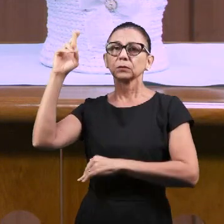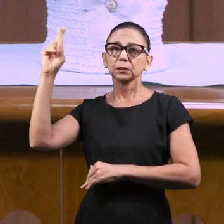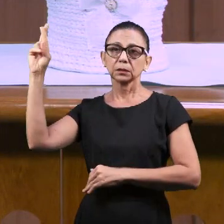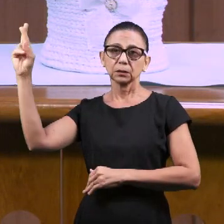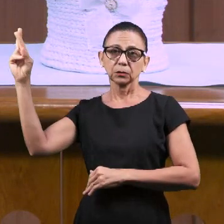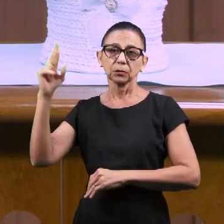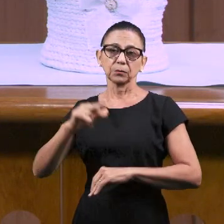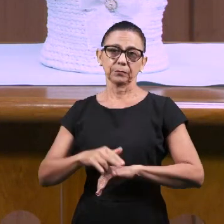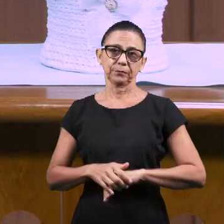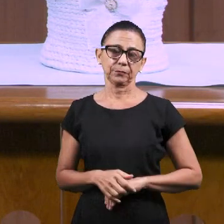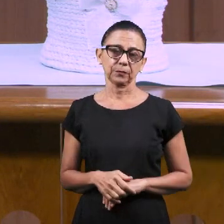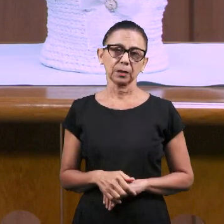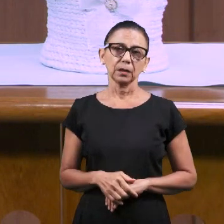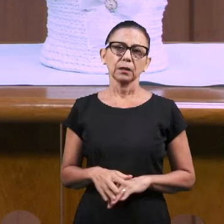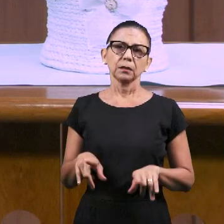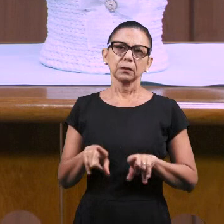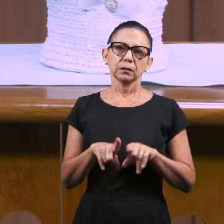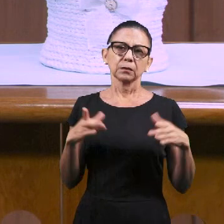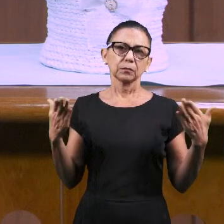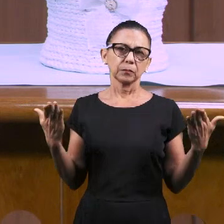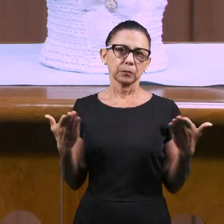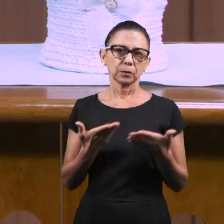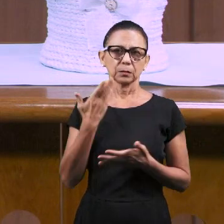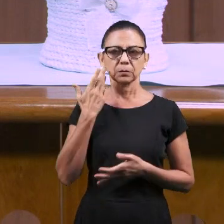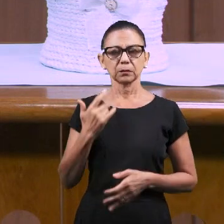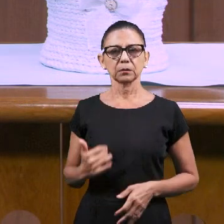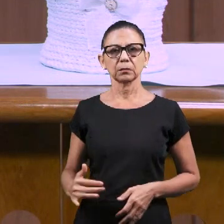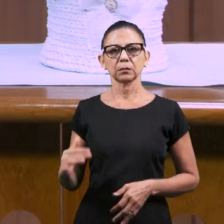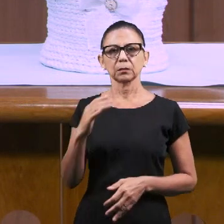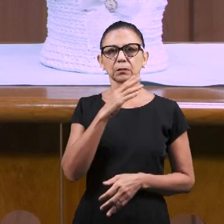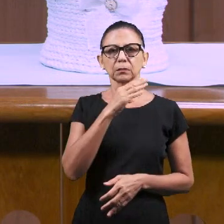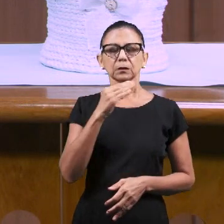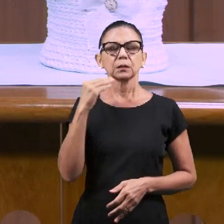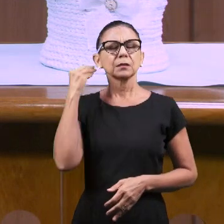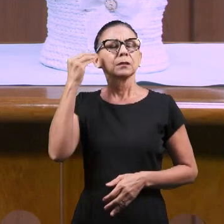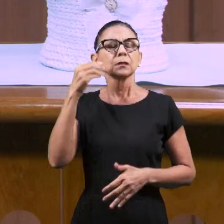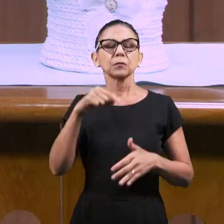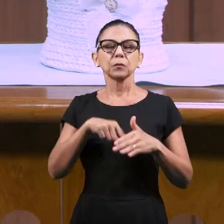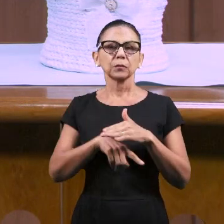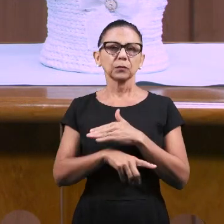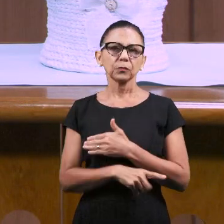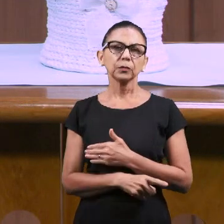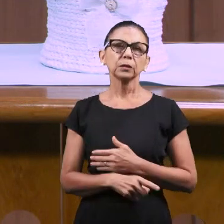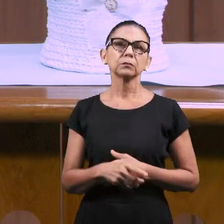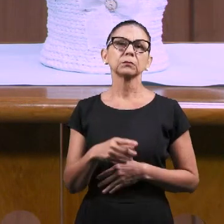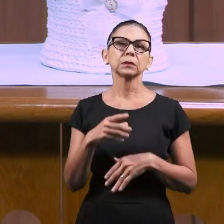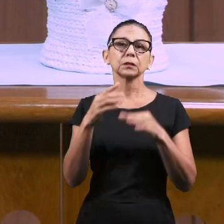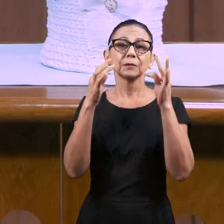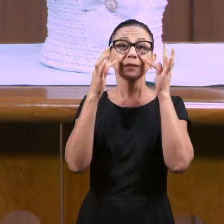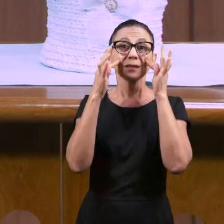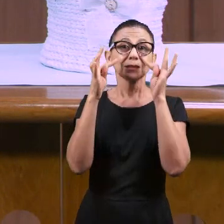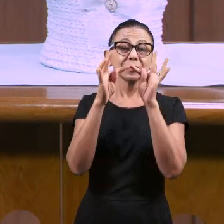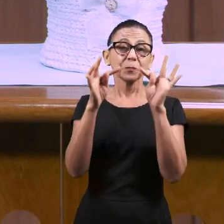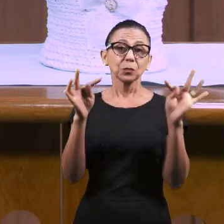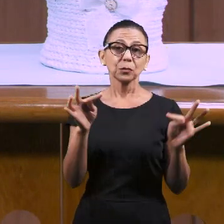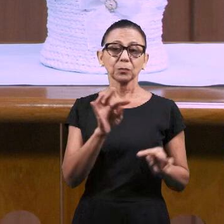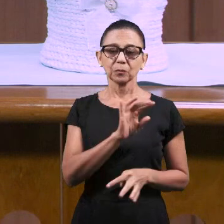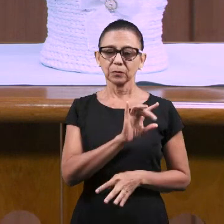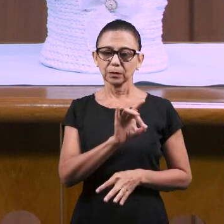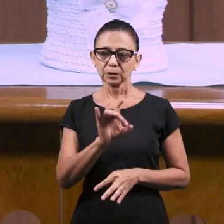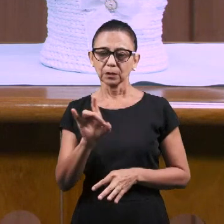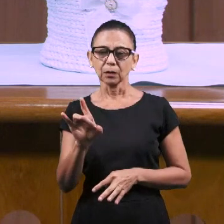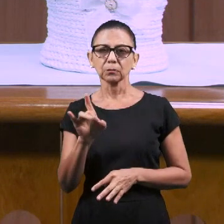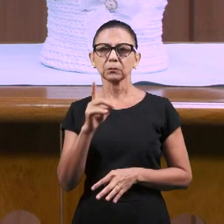même malgré leur petit âge, que tes serviteurs puissent vivre des expériences aussi, soit des témoins vivants de